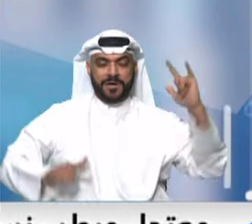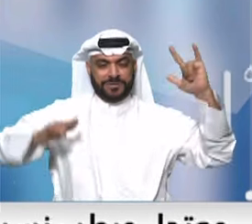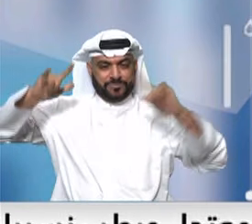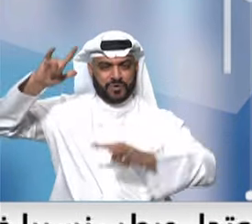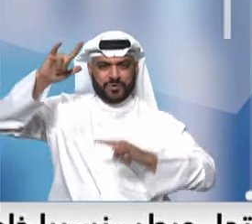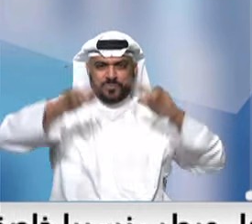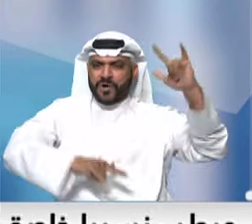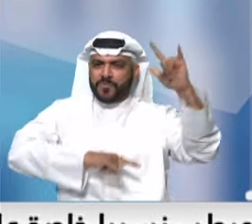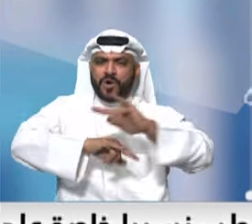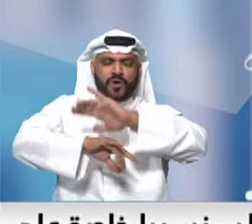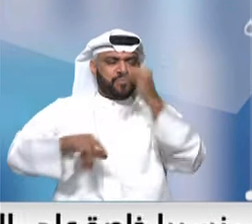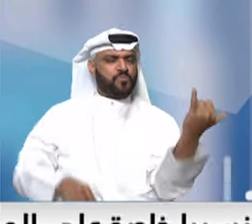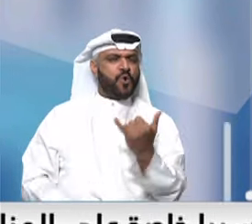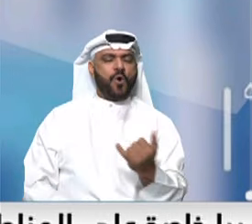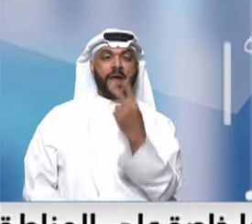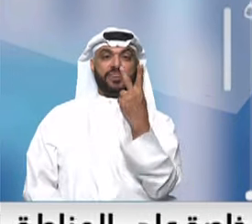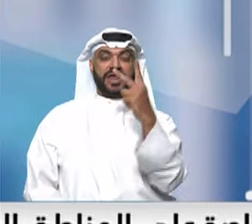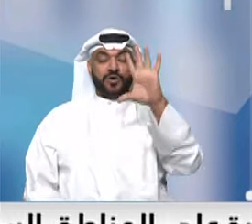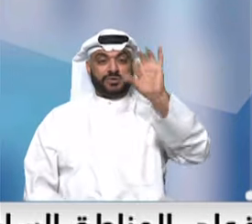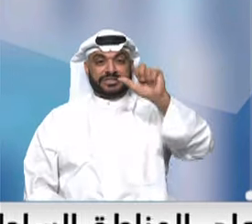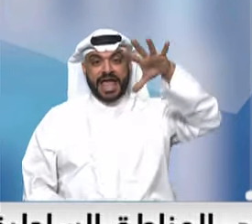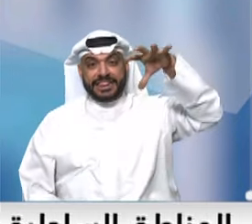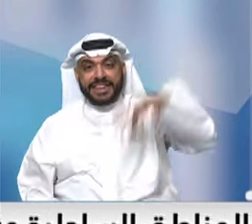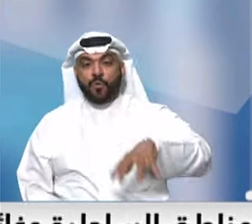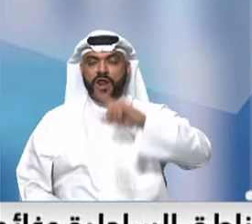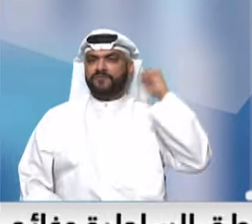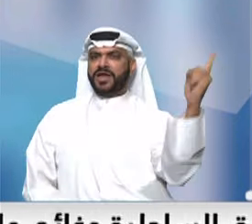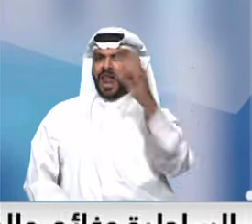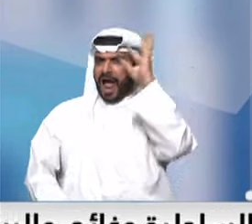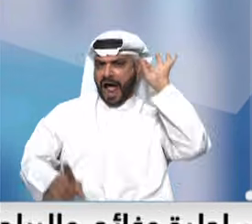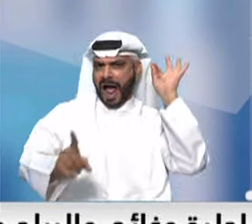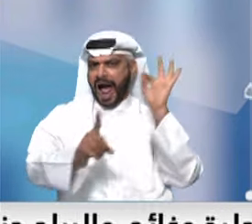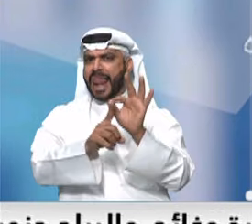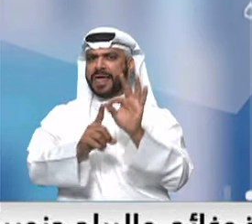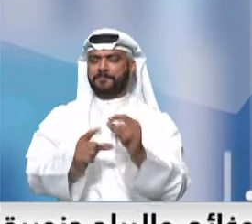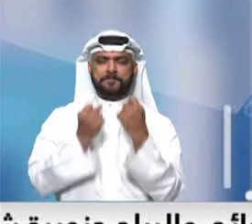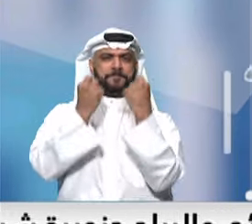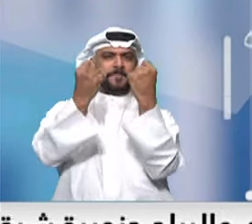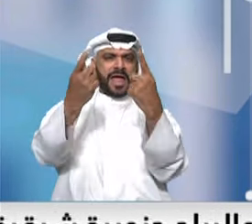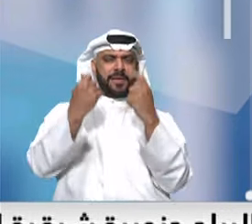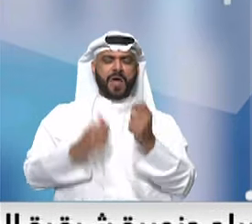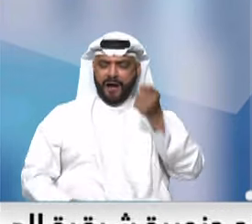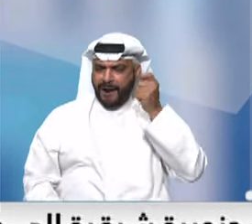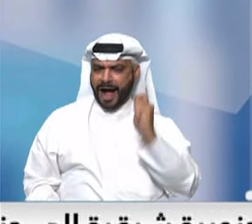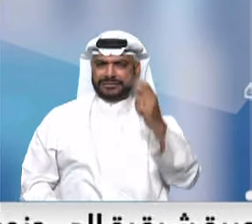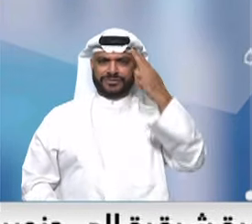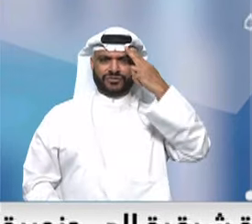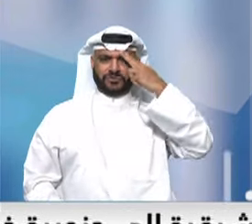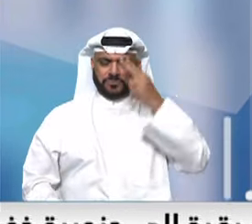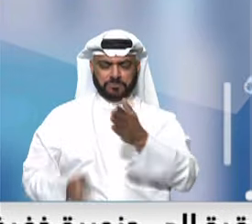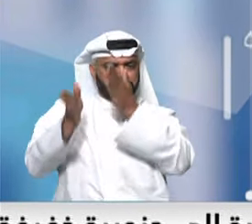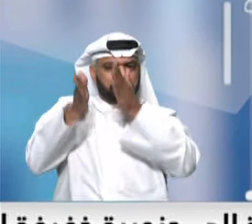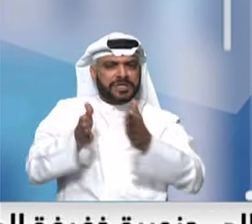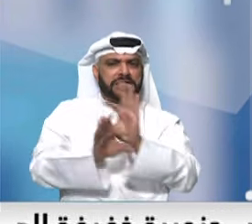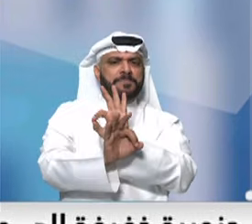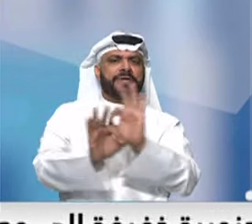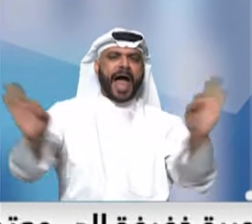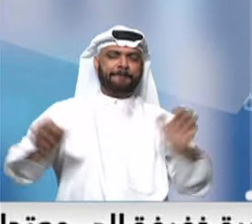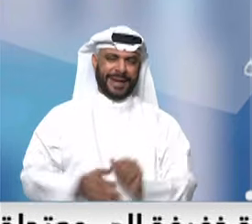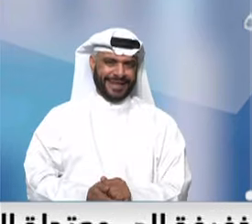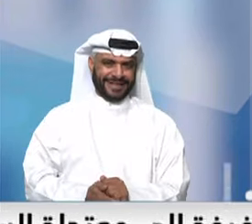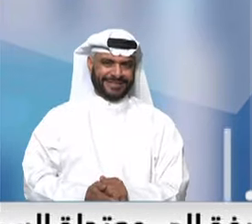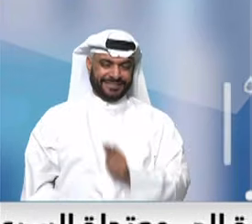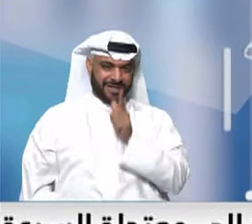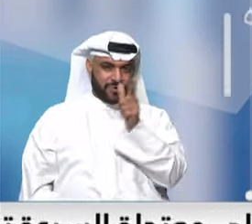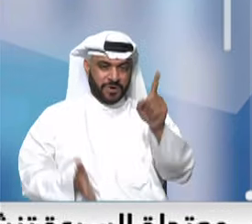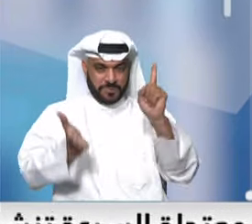واسعة، والذي جسد مكانته المرموقة البارزة على الساحة الاقتصادية والعالمية، مؤكدا